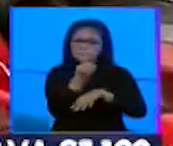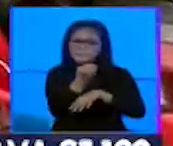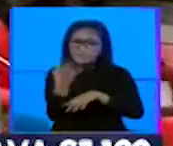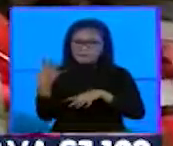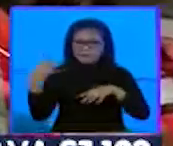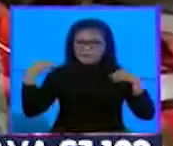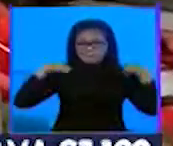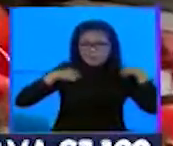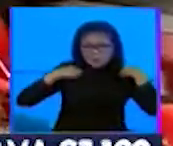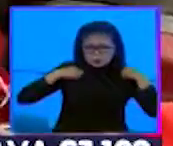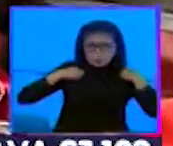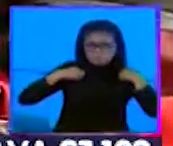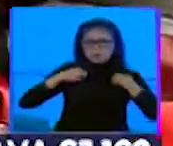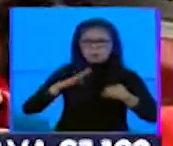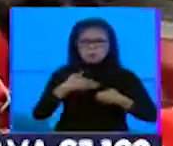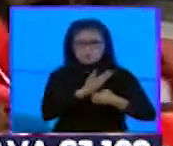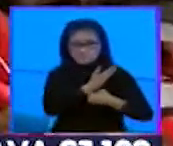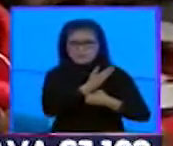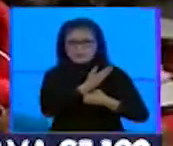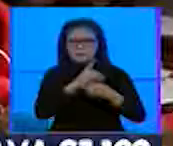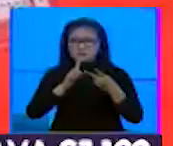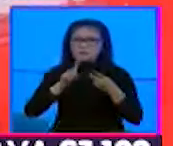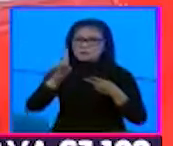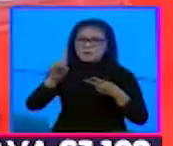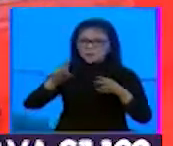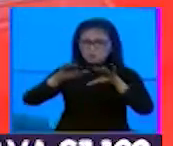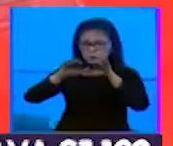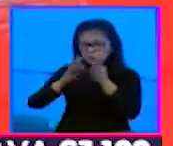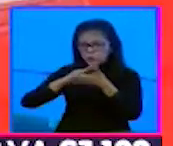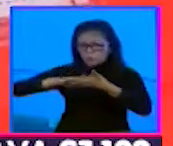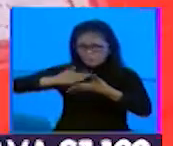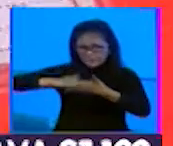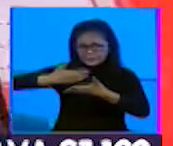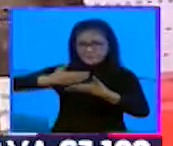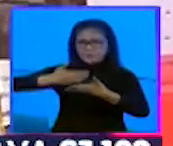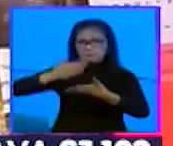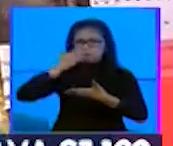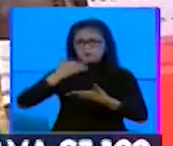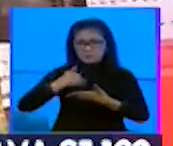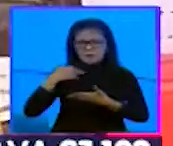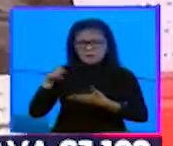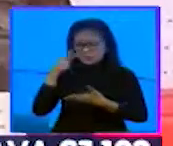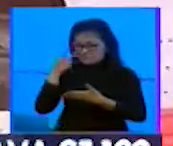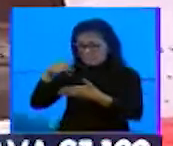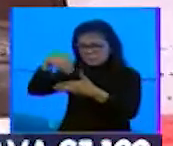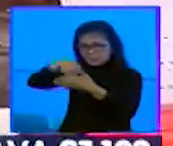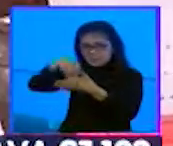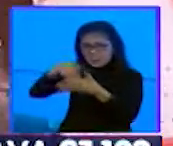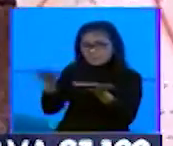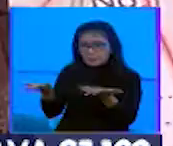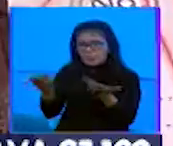yang diduga milik korban. Adapun satu buah dompet, nantinya akan dilihat apakah di dalam dompet tersebut ada